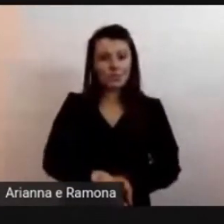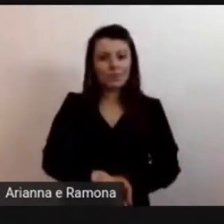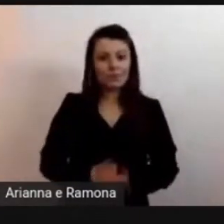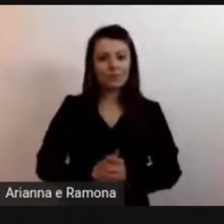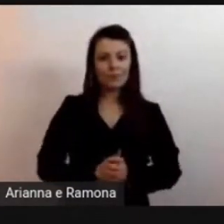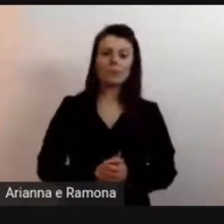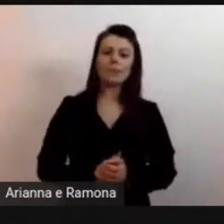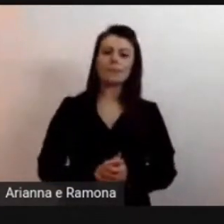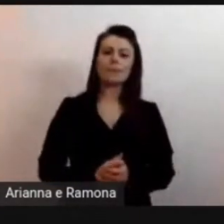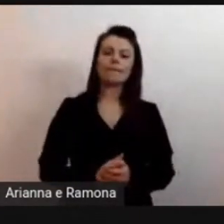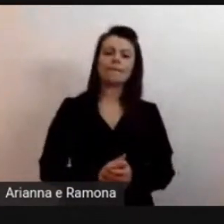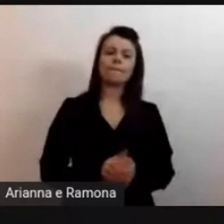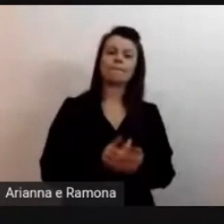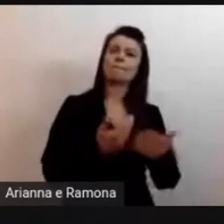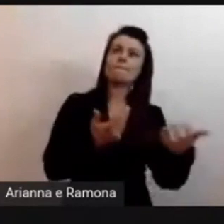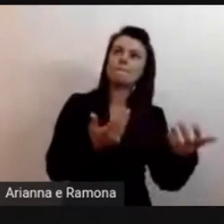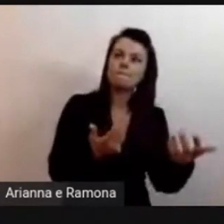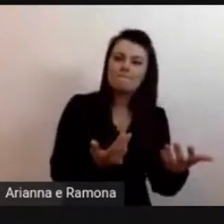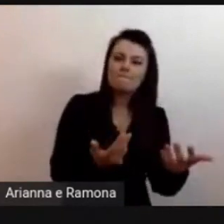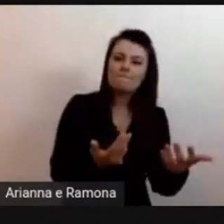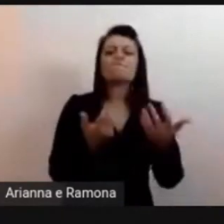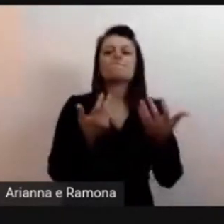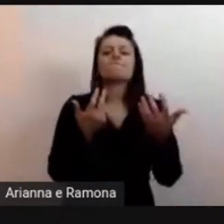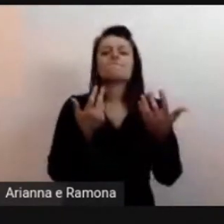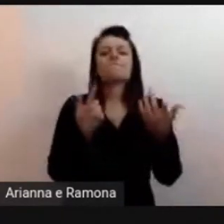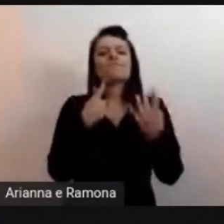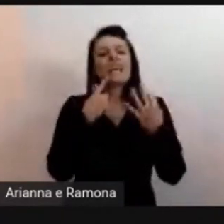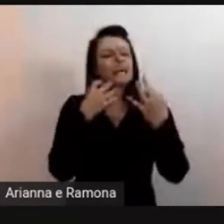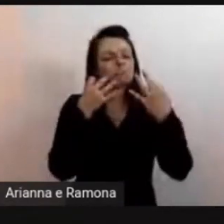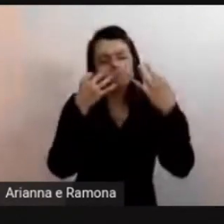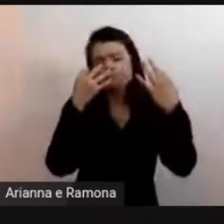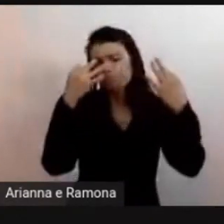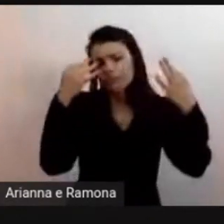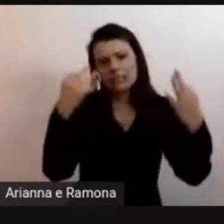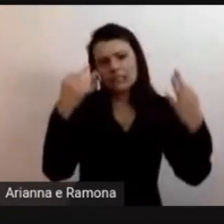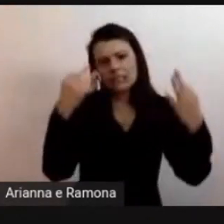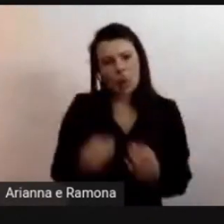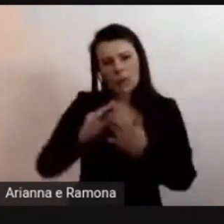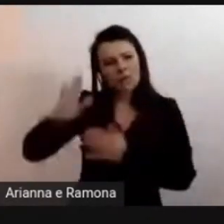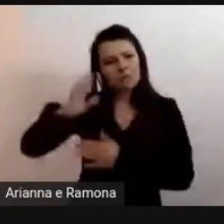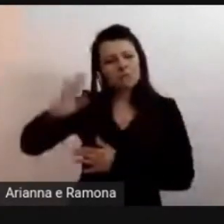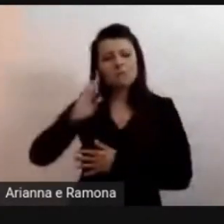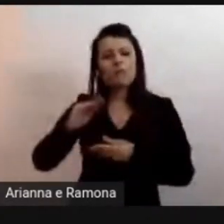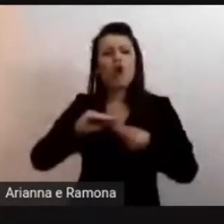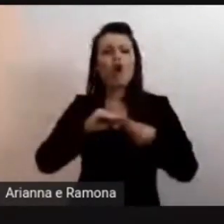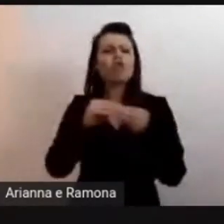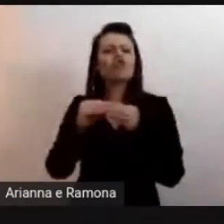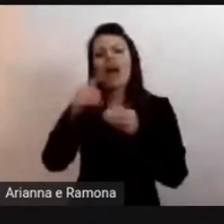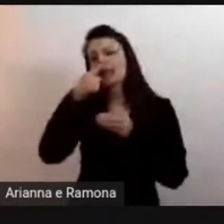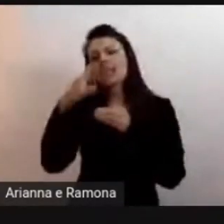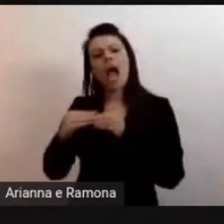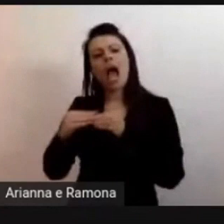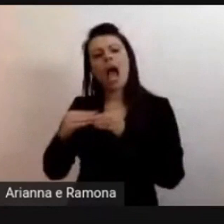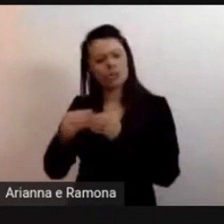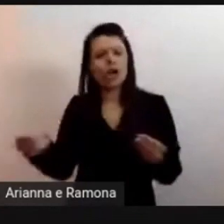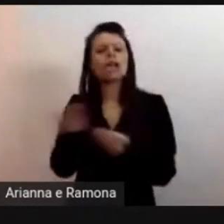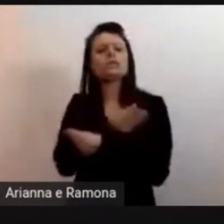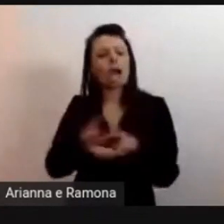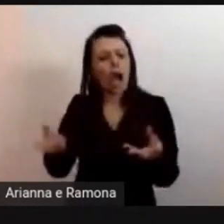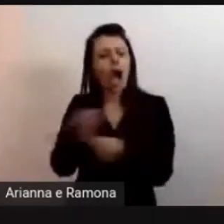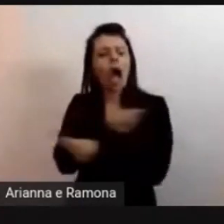non c'e certamente si scaricano gli oggetti artigianali differenziano coro